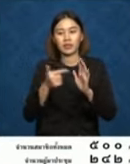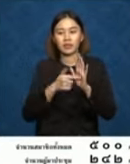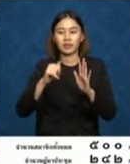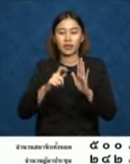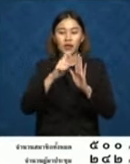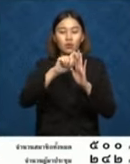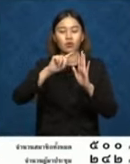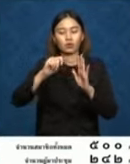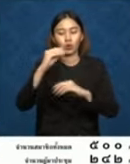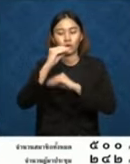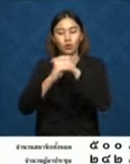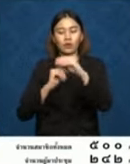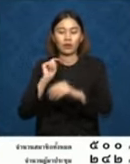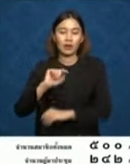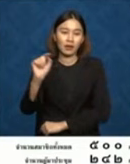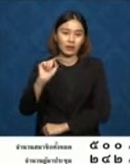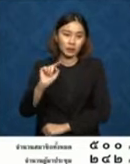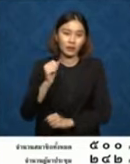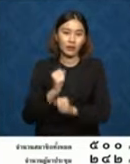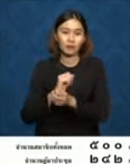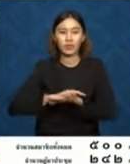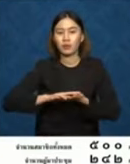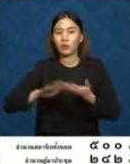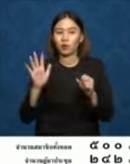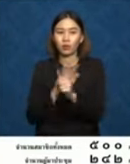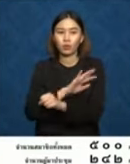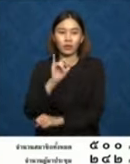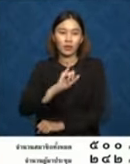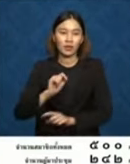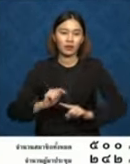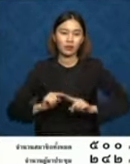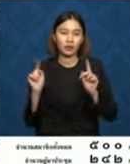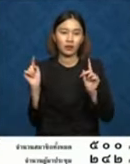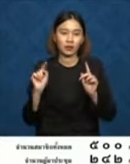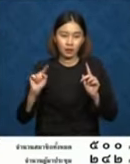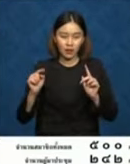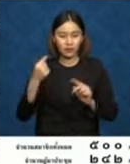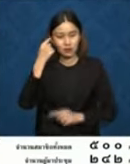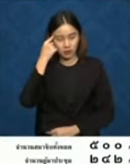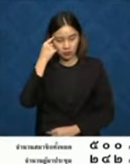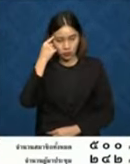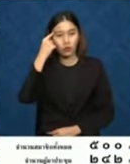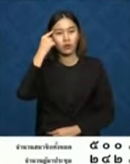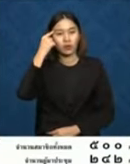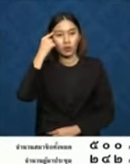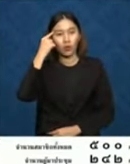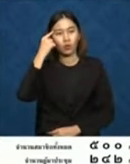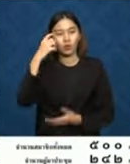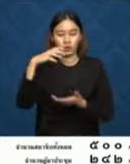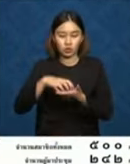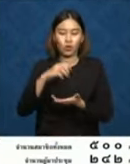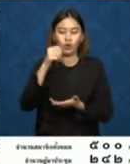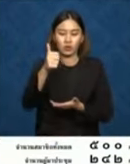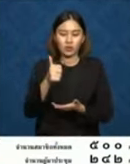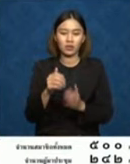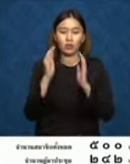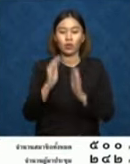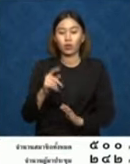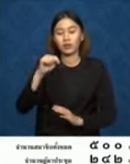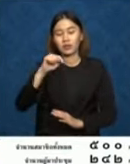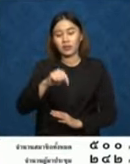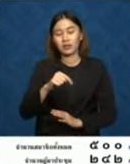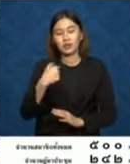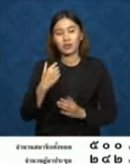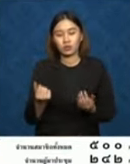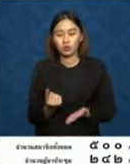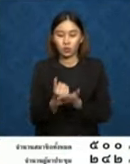ซึ่งโครงการนี้เนี่ยนะครับยังไม่แล้วเสร็จสมบูรณ์นะครับแต่ว่าถือว่าเป็นวาสนาของคนที่นี่ที่ท่านสมศักดิ์เนี่ยนะครับท่านได้พย